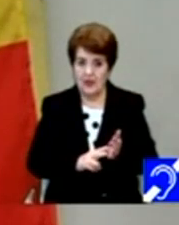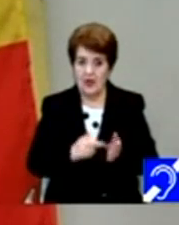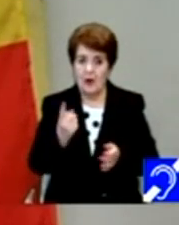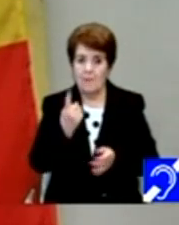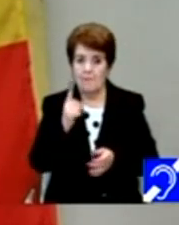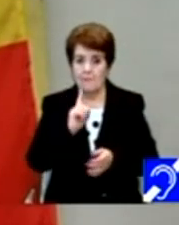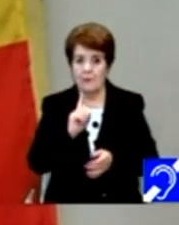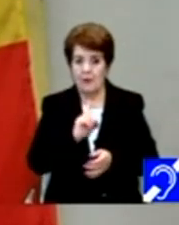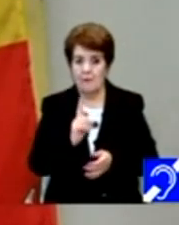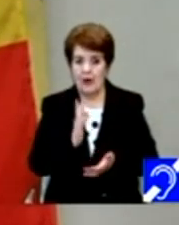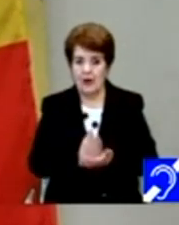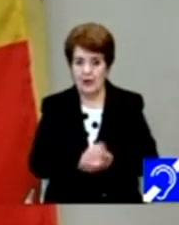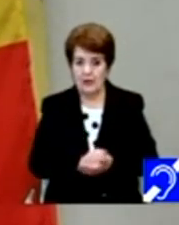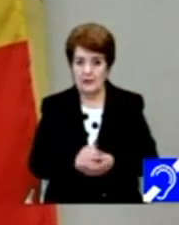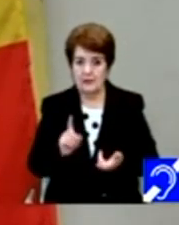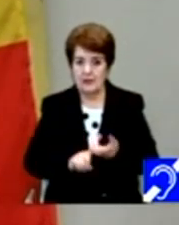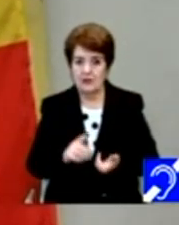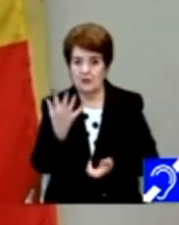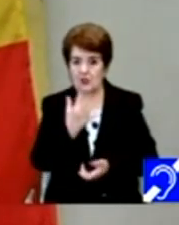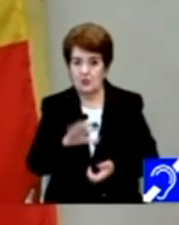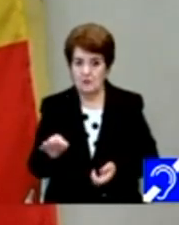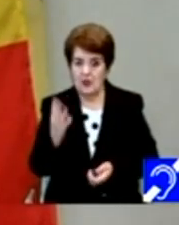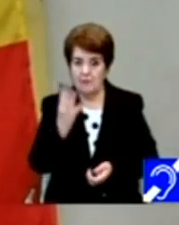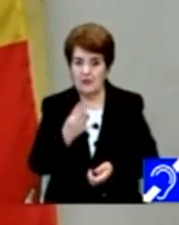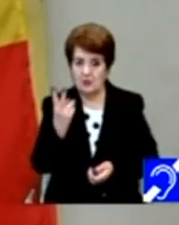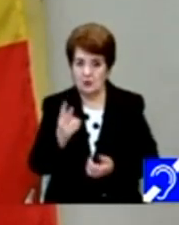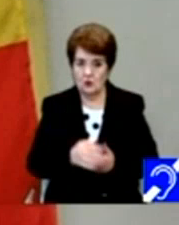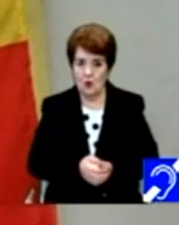primar teste s-au efectuat 5.042,